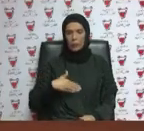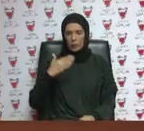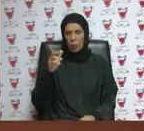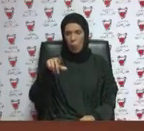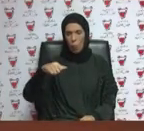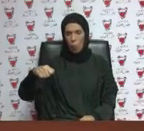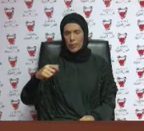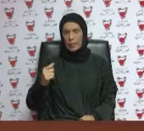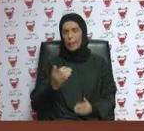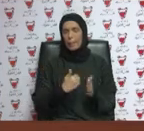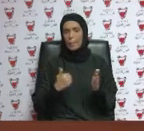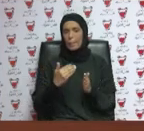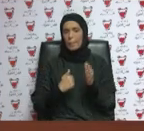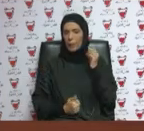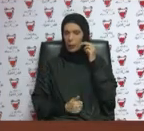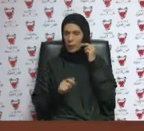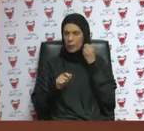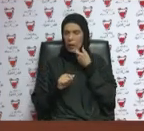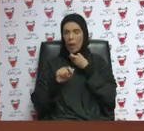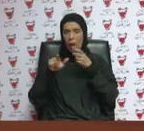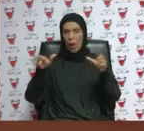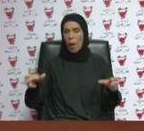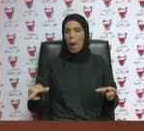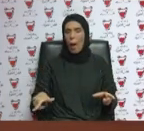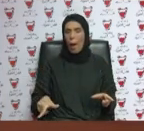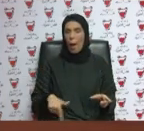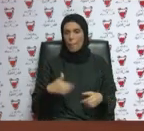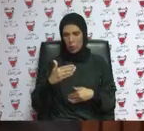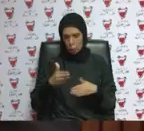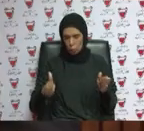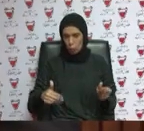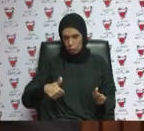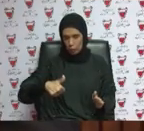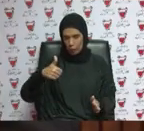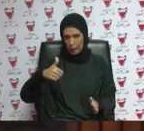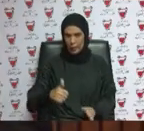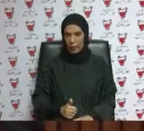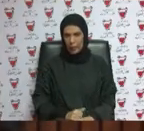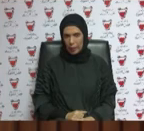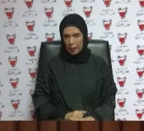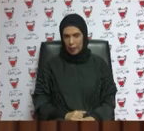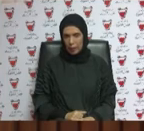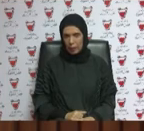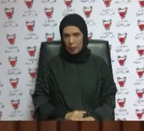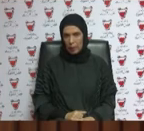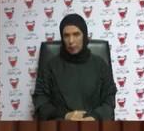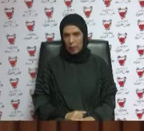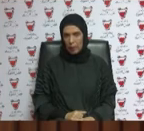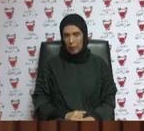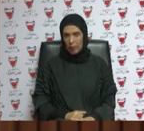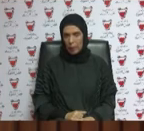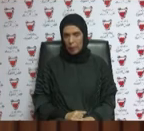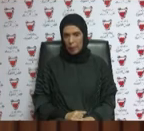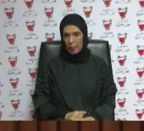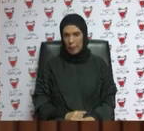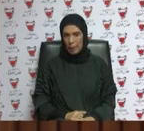الأخ وزير المالية أن يبين لنا ما هو وضع الصندوق الآن بعد هذا المشروع